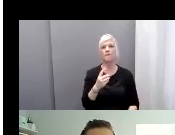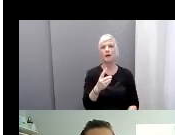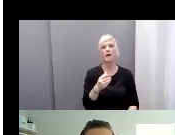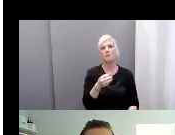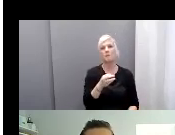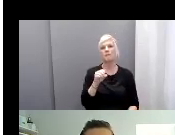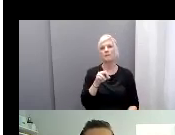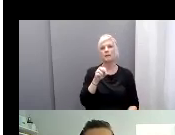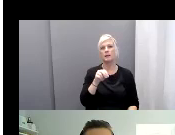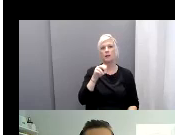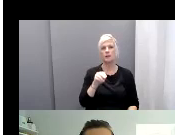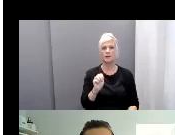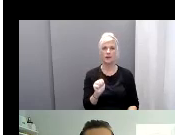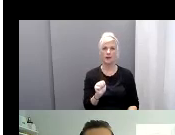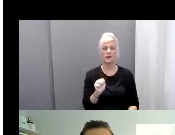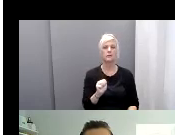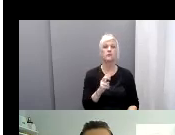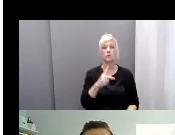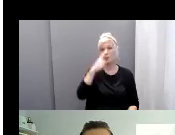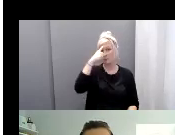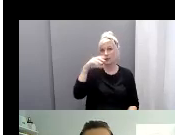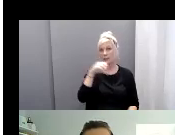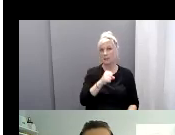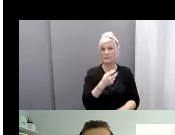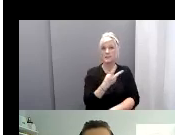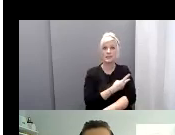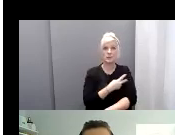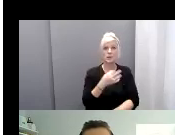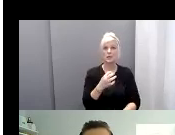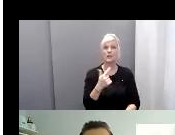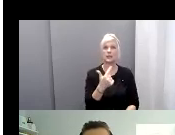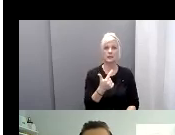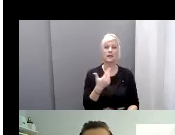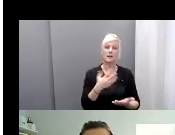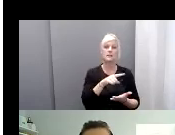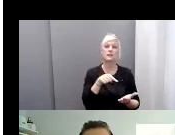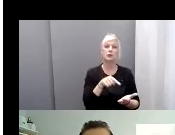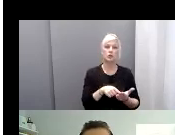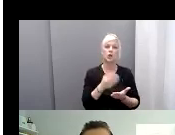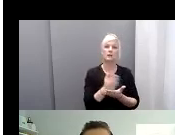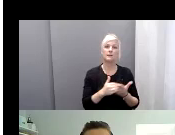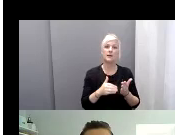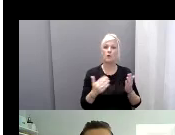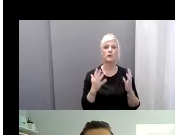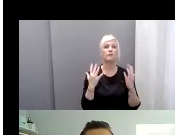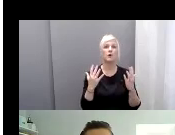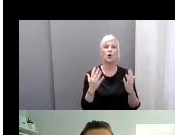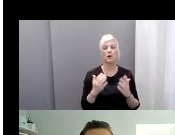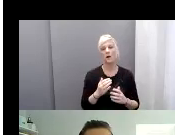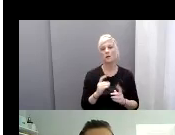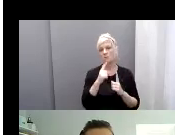Sen har vi begreppet sexualitet som beskrivs som en central del av att vara människa genom hela